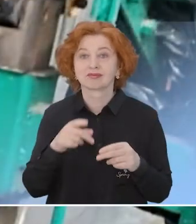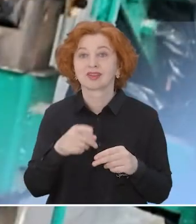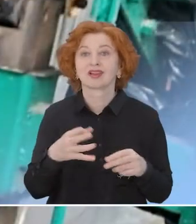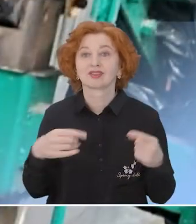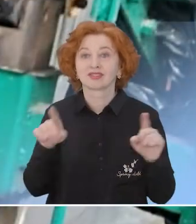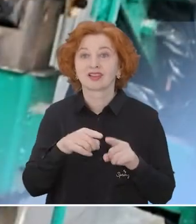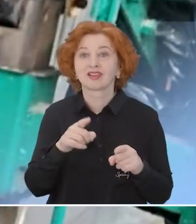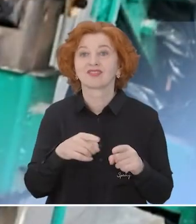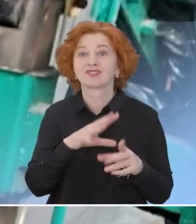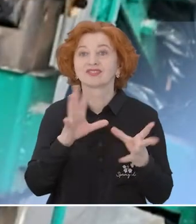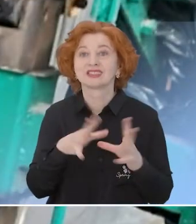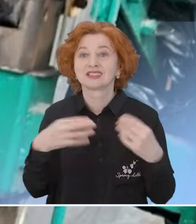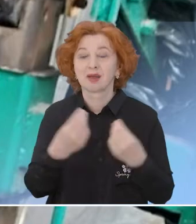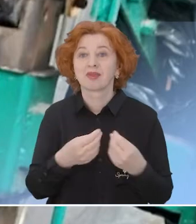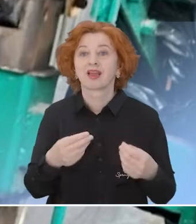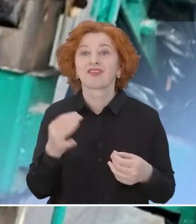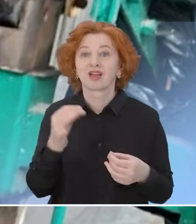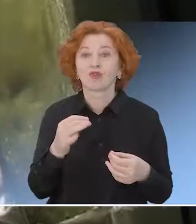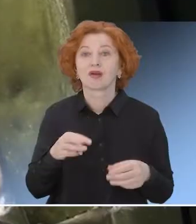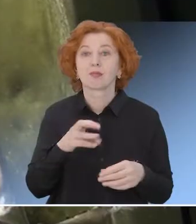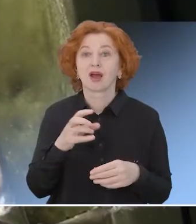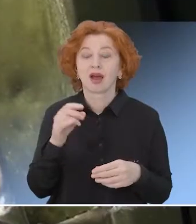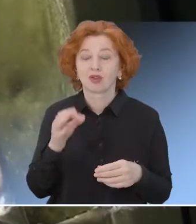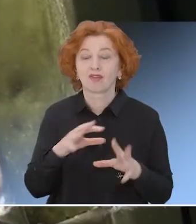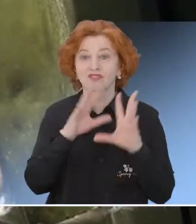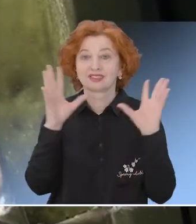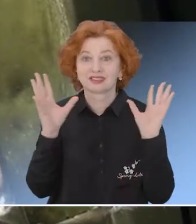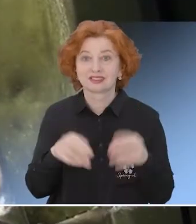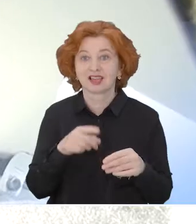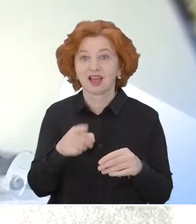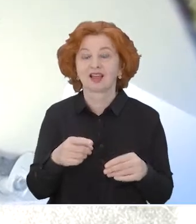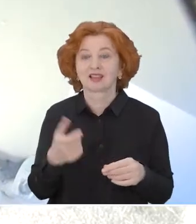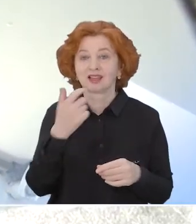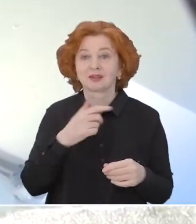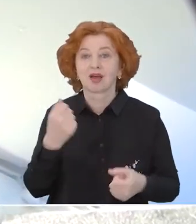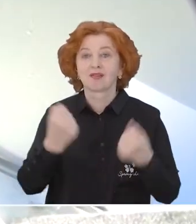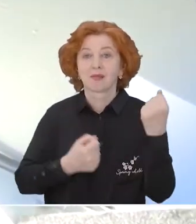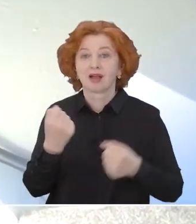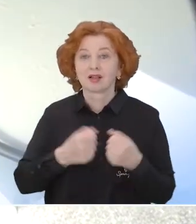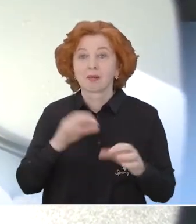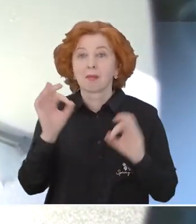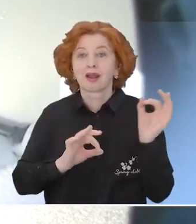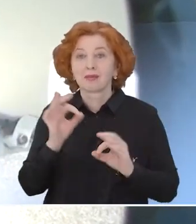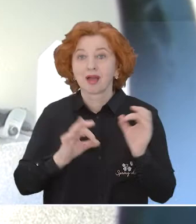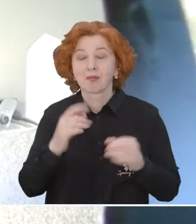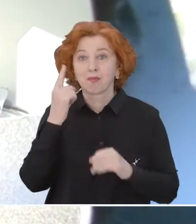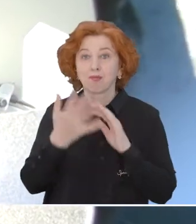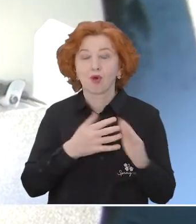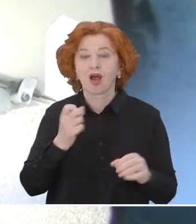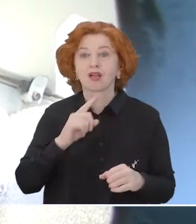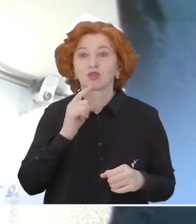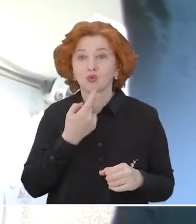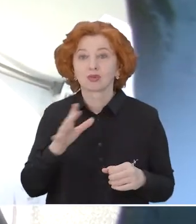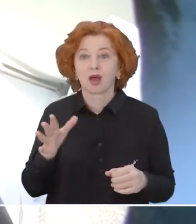завода прессовых узлов, семьи Ивановых и Макаренко. В машине все функционирует. Примерив на себя роль механика-водителя, Иванов-младший